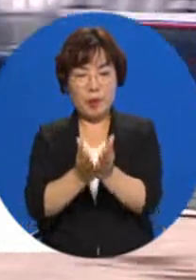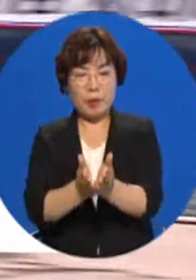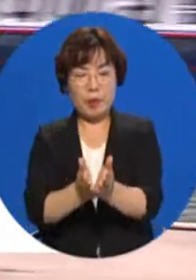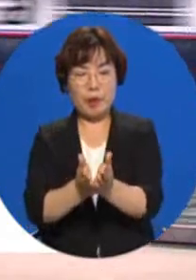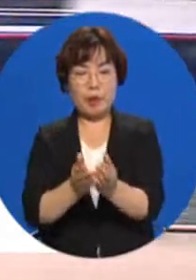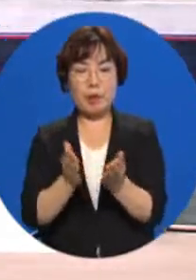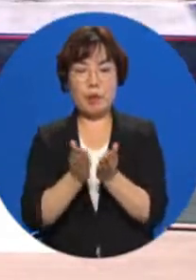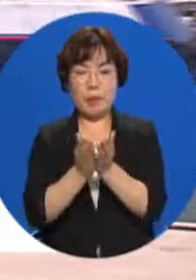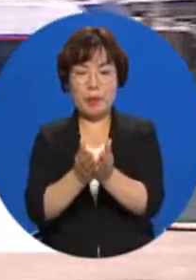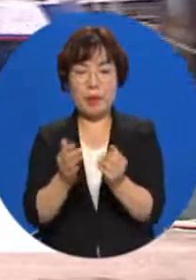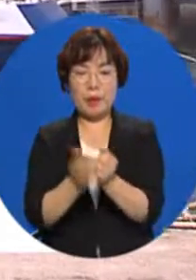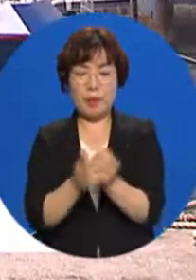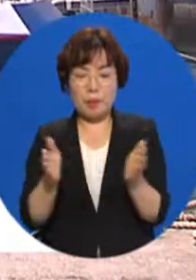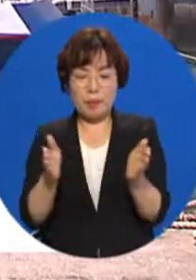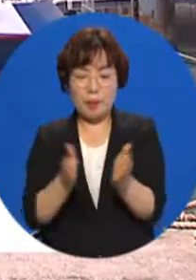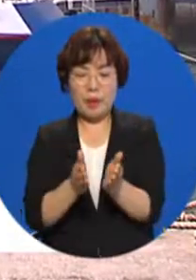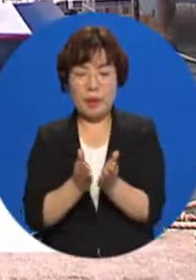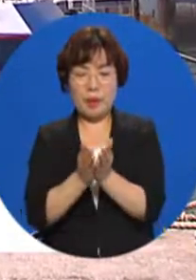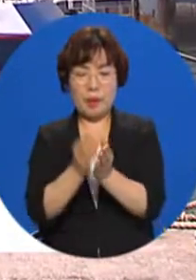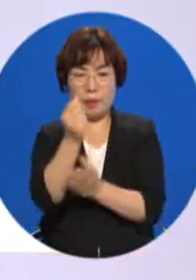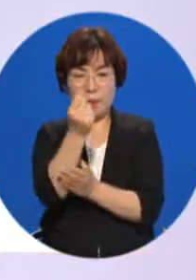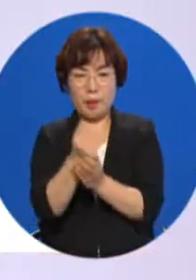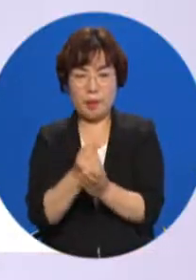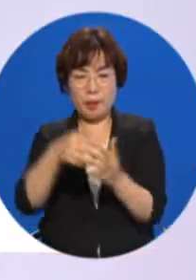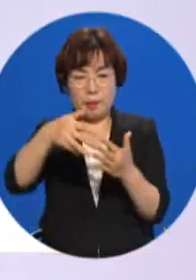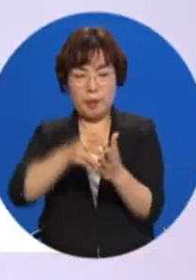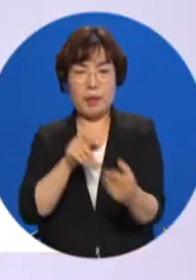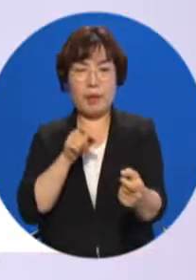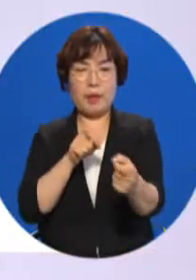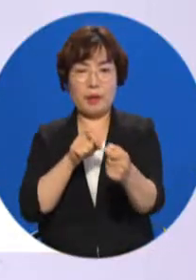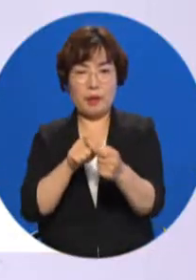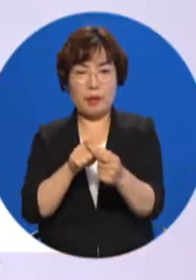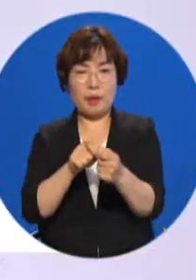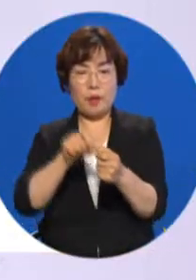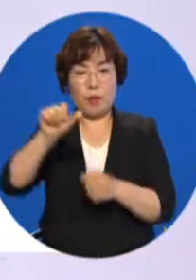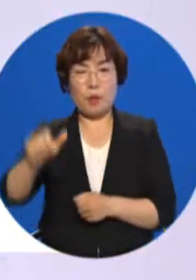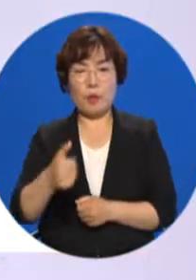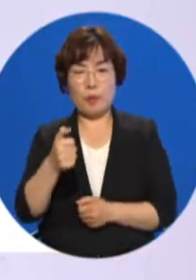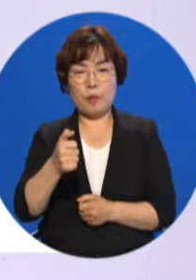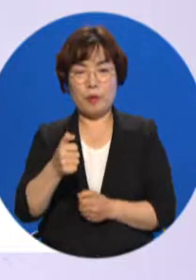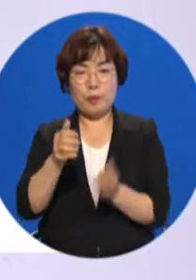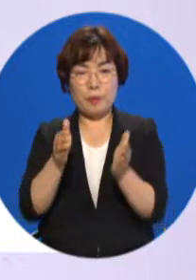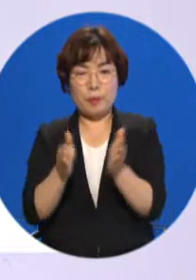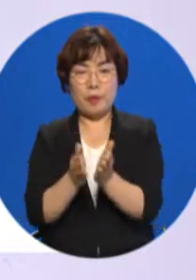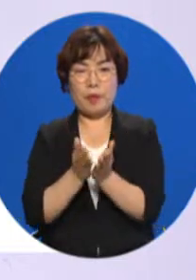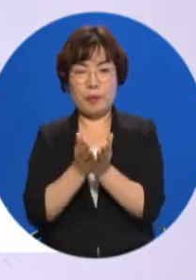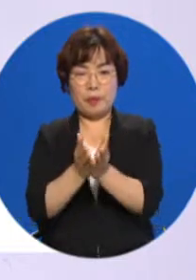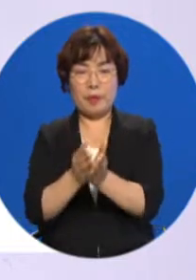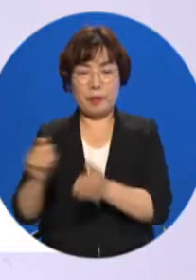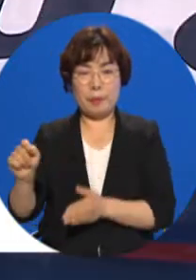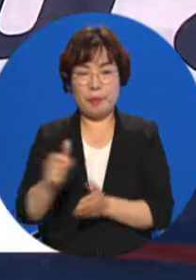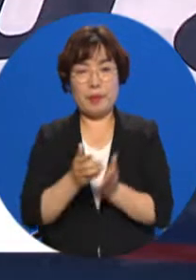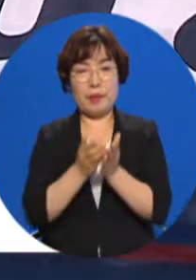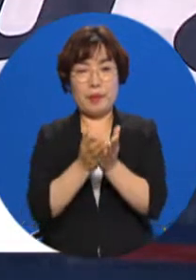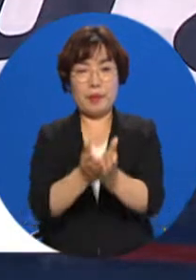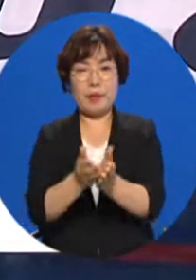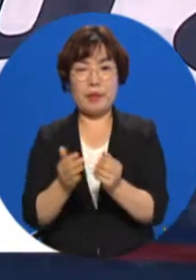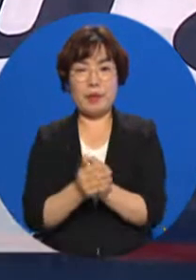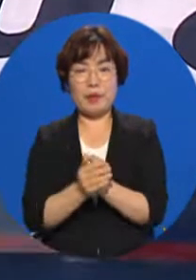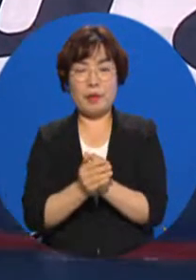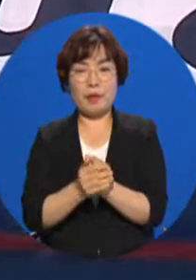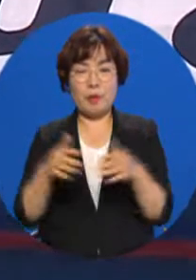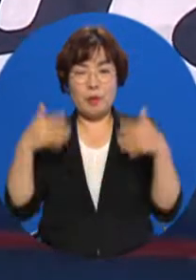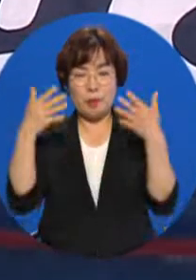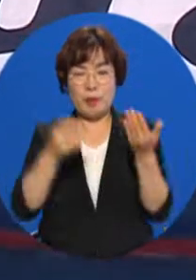줄리아 아쿠아호와 조국호는 폐선을 불과 수년 앞둔 550톤 미만의 중형 쾌속선이기 때문에